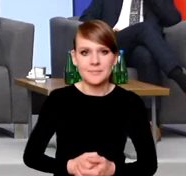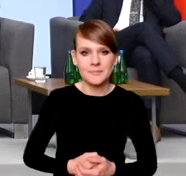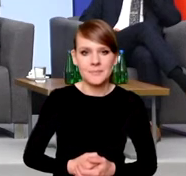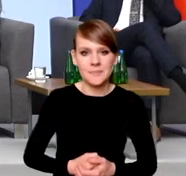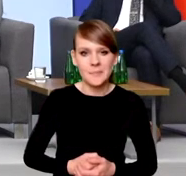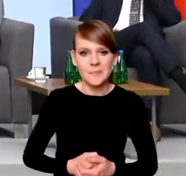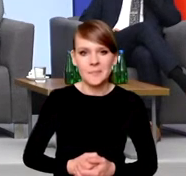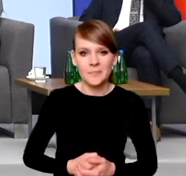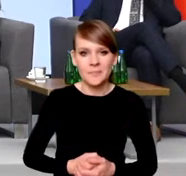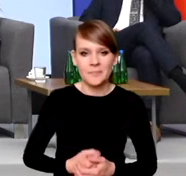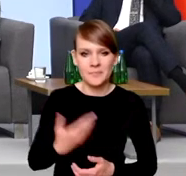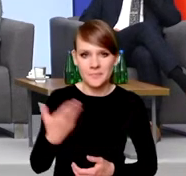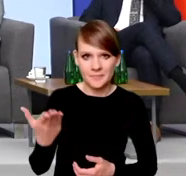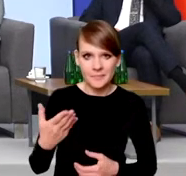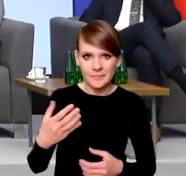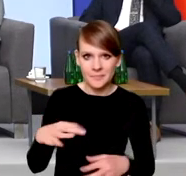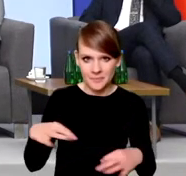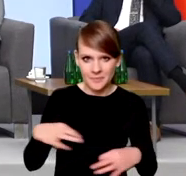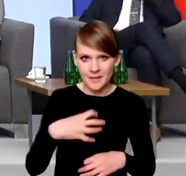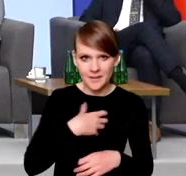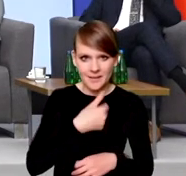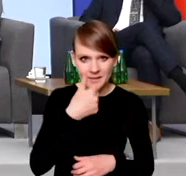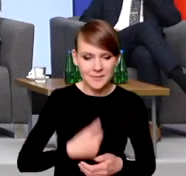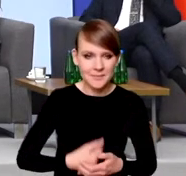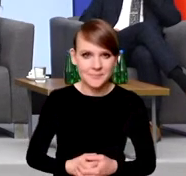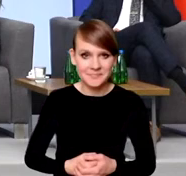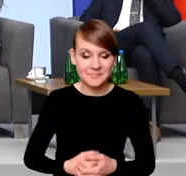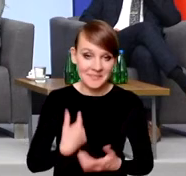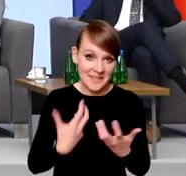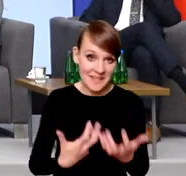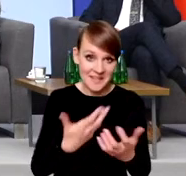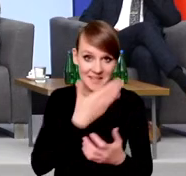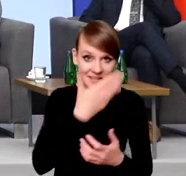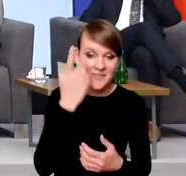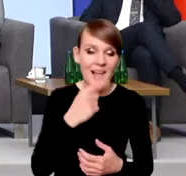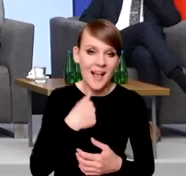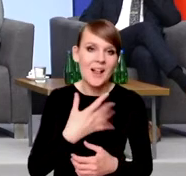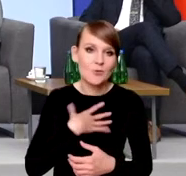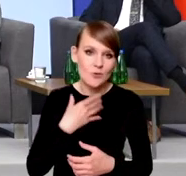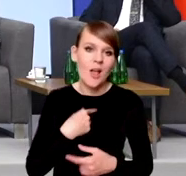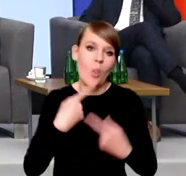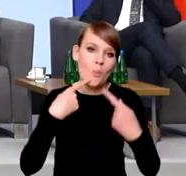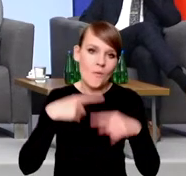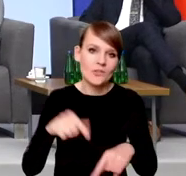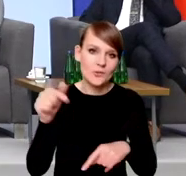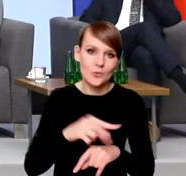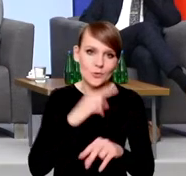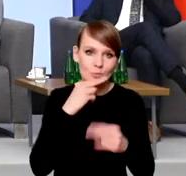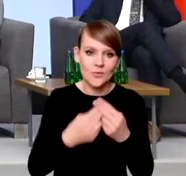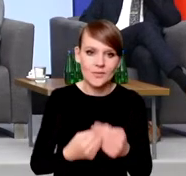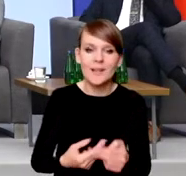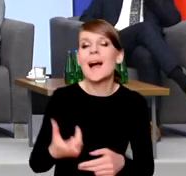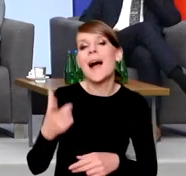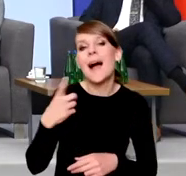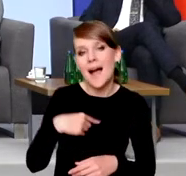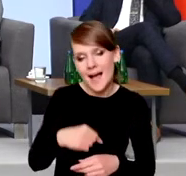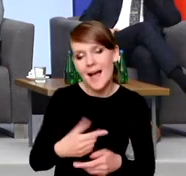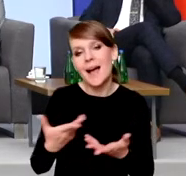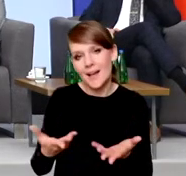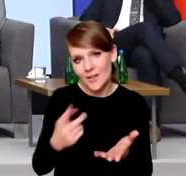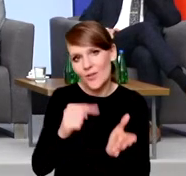Pan rektor, tak. Nie wiem, czy chętnie, ale z poczucia odpowiedzialności. O tej odpowiedzialności